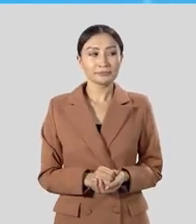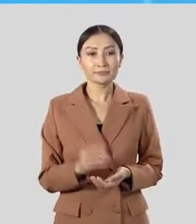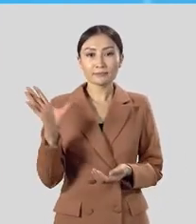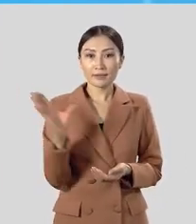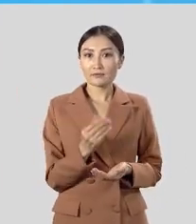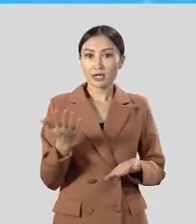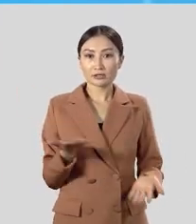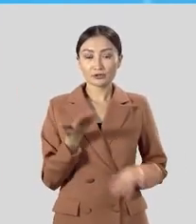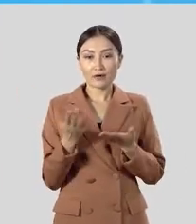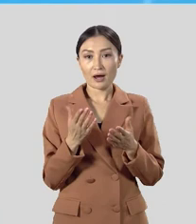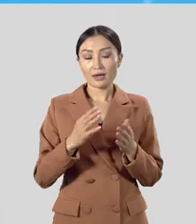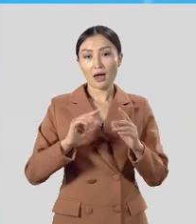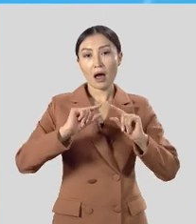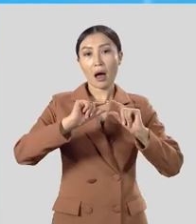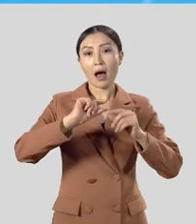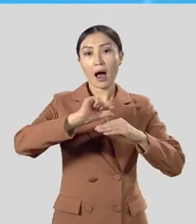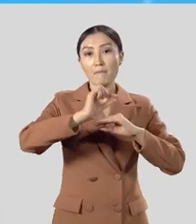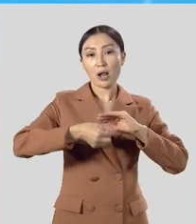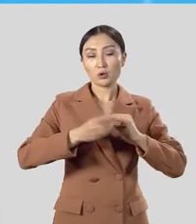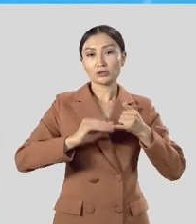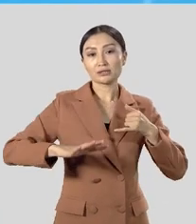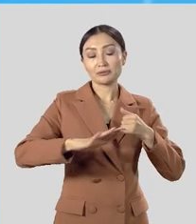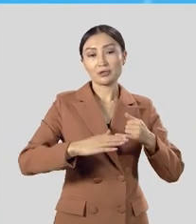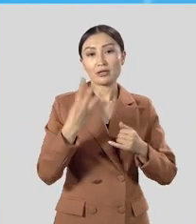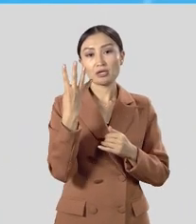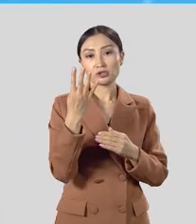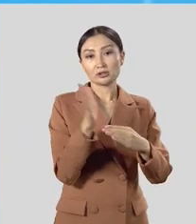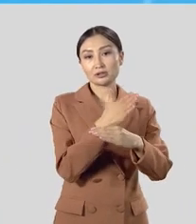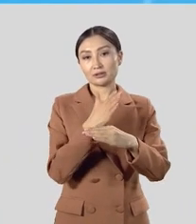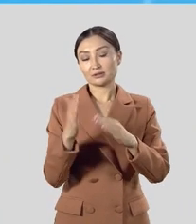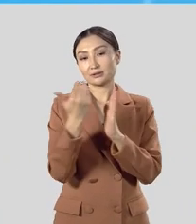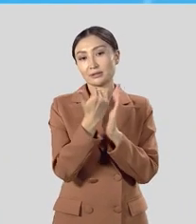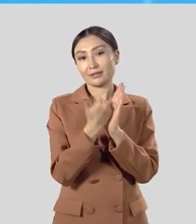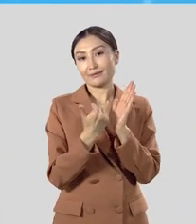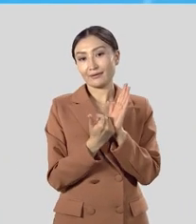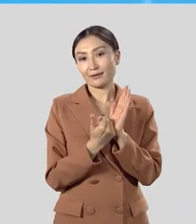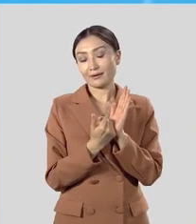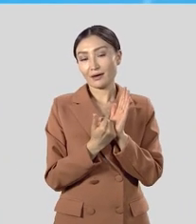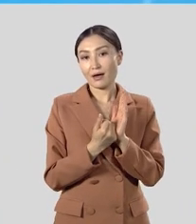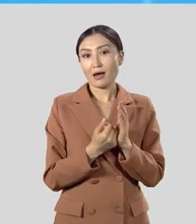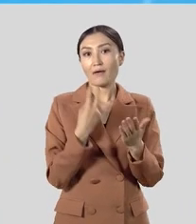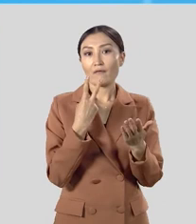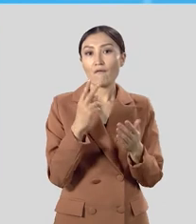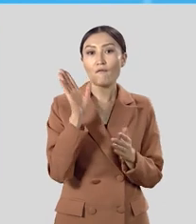Вся живая оболочка Земли разделяется на 4 среды обитания. Водная,